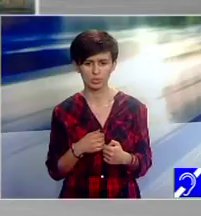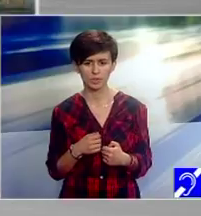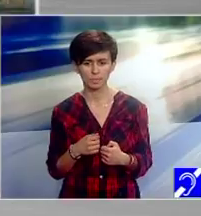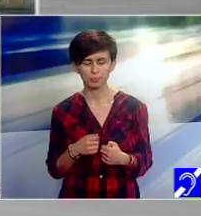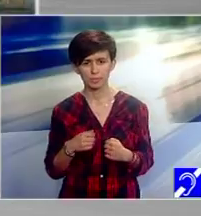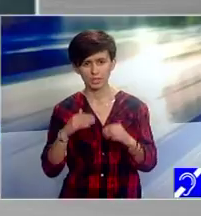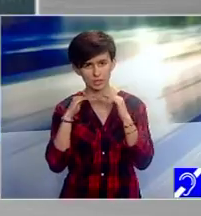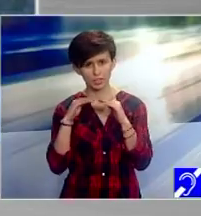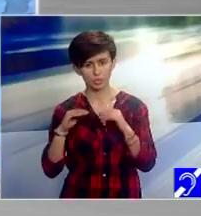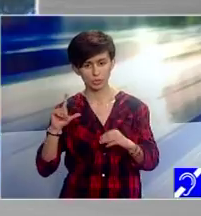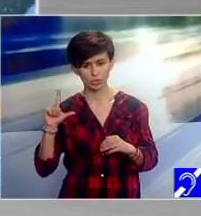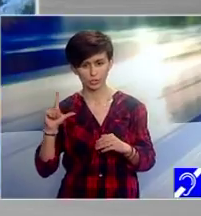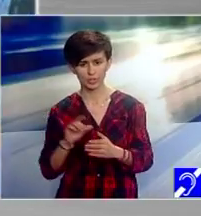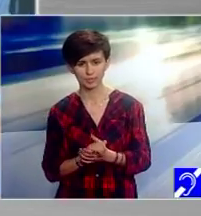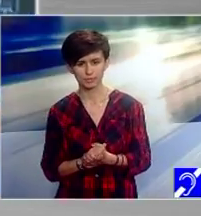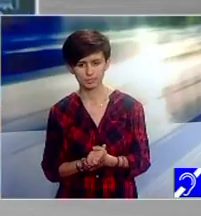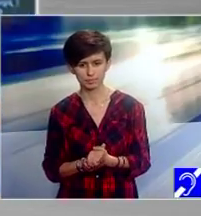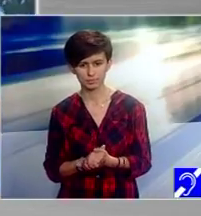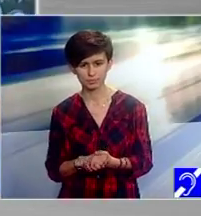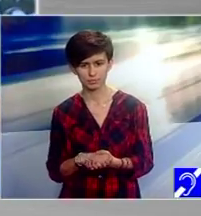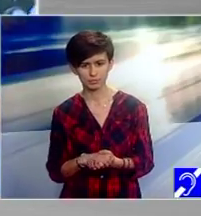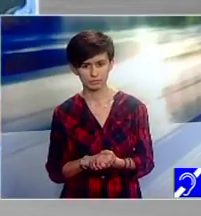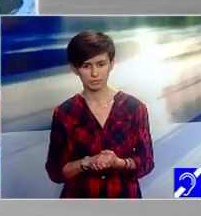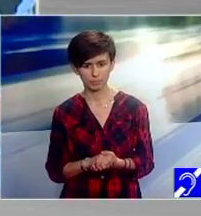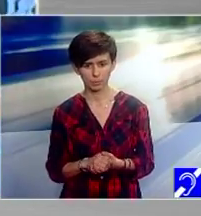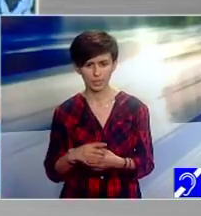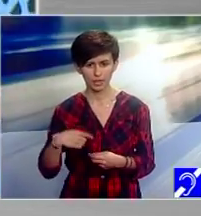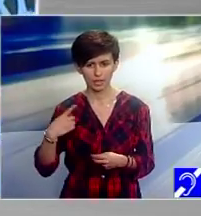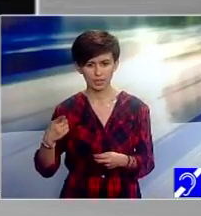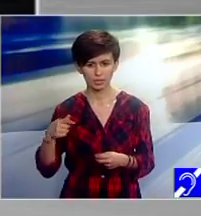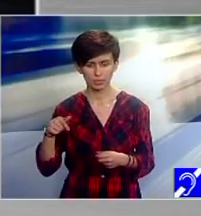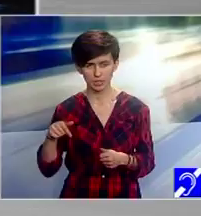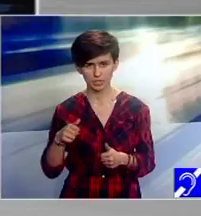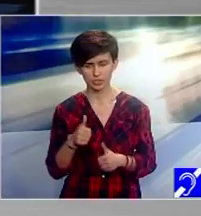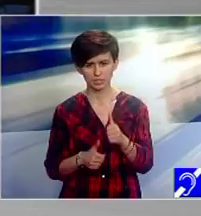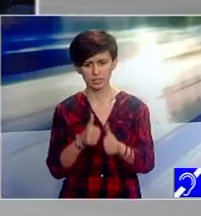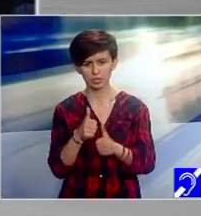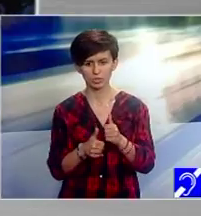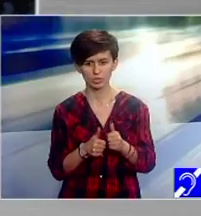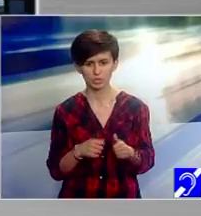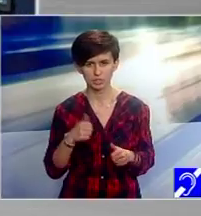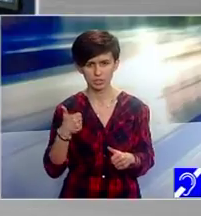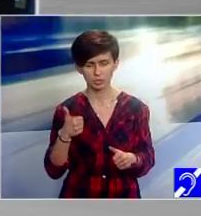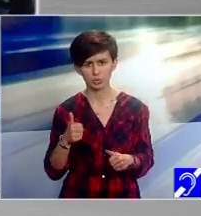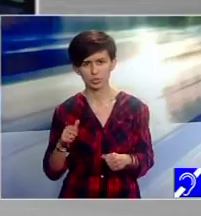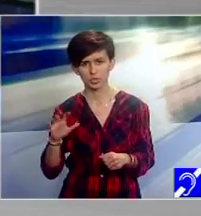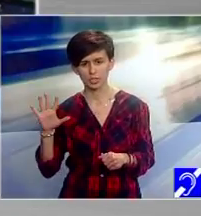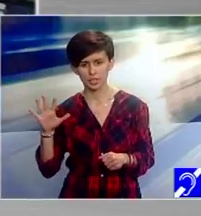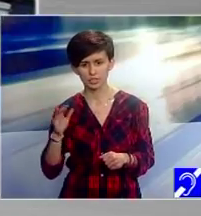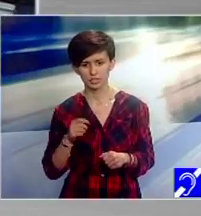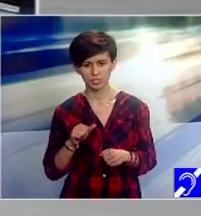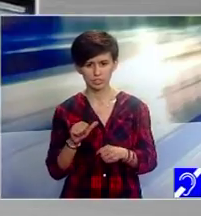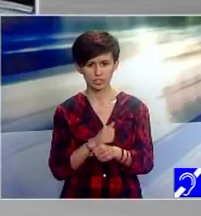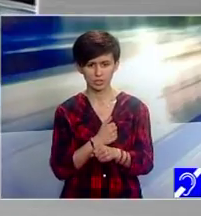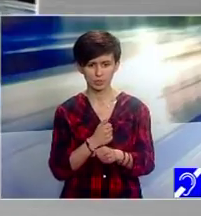loc 2. După acest concurs, în perioada 1-5 mai, la Târgu Frumos, un